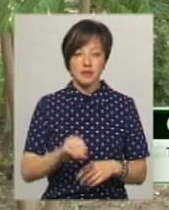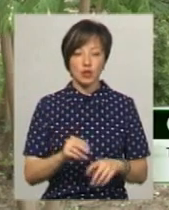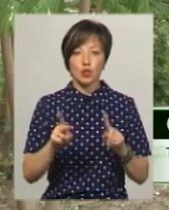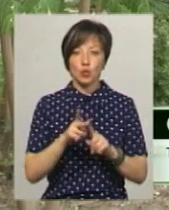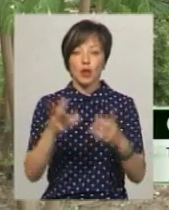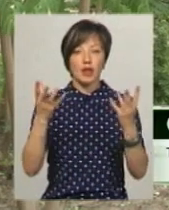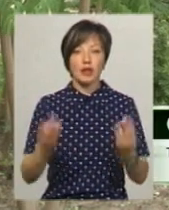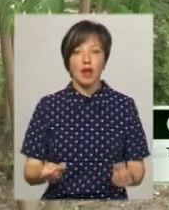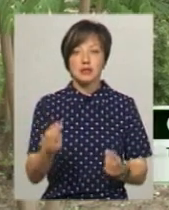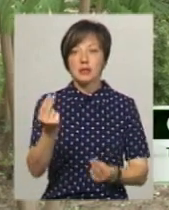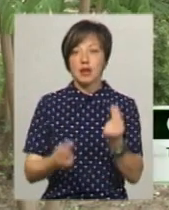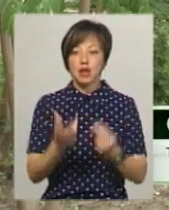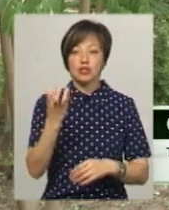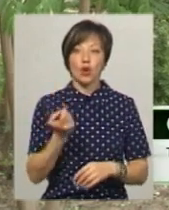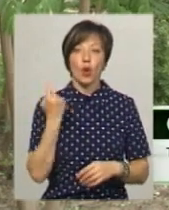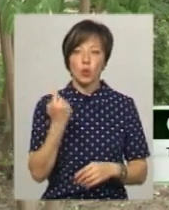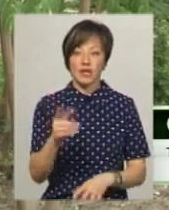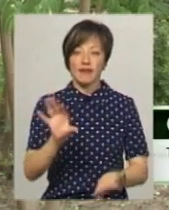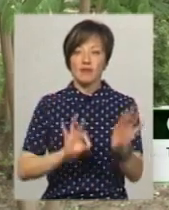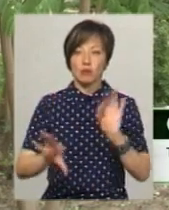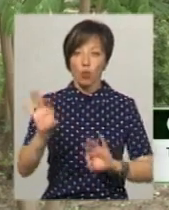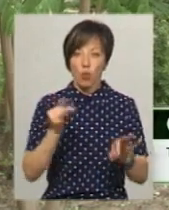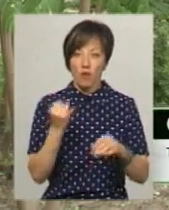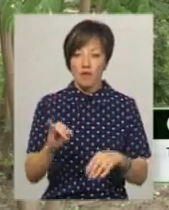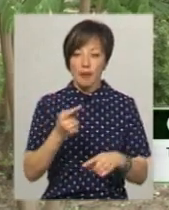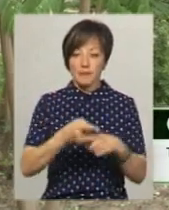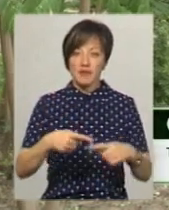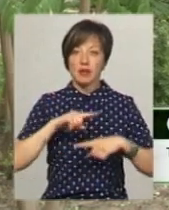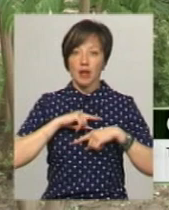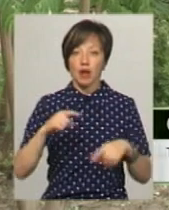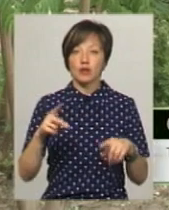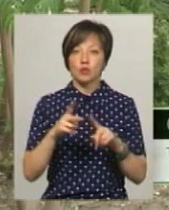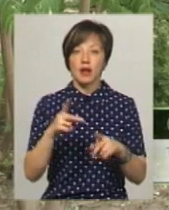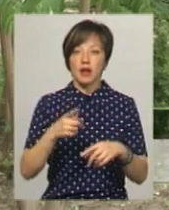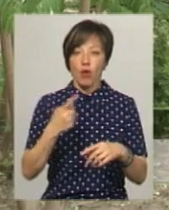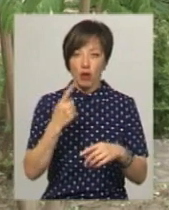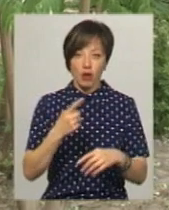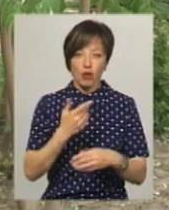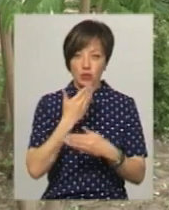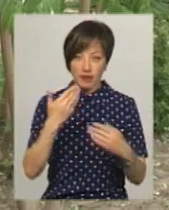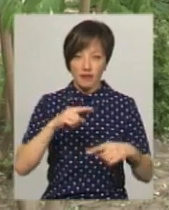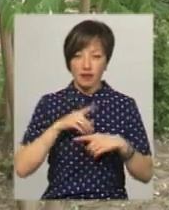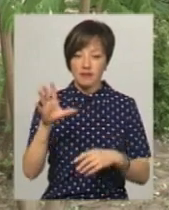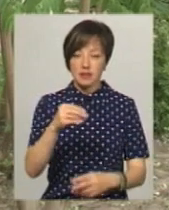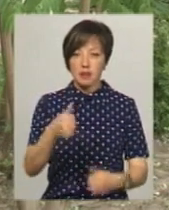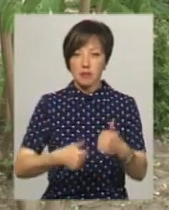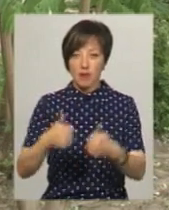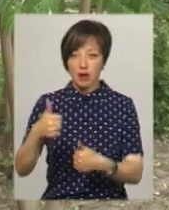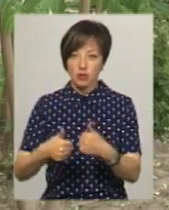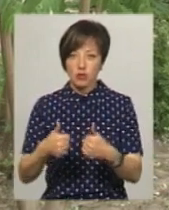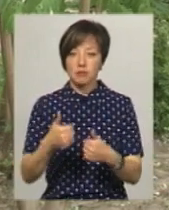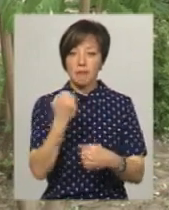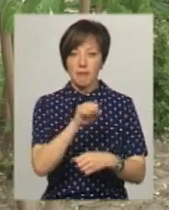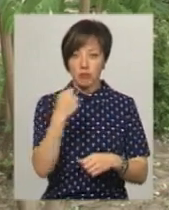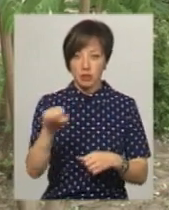другий день ми зіграли ще один відбірковий, один полуфінальний, один фінальний матч. Всі матчі виграли з переконливим